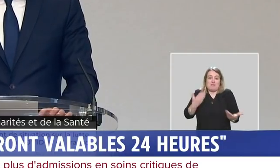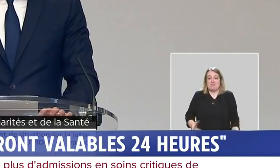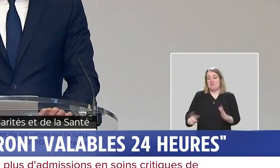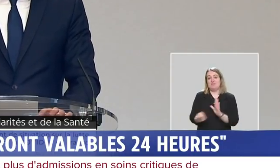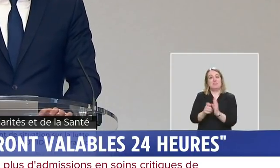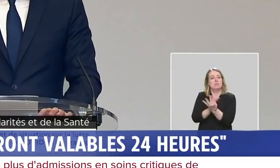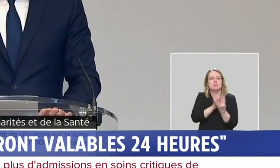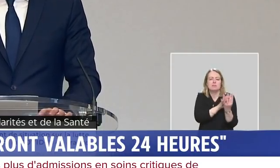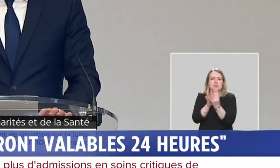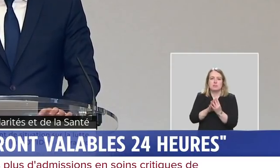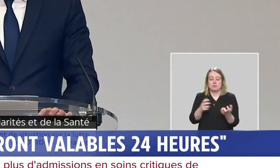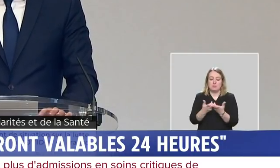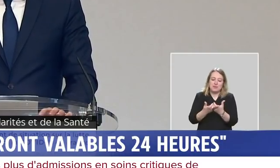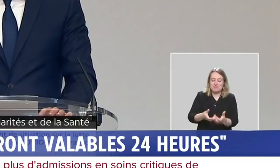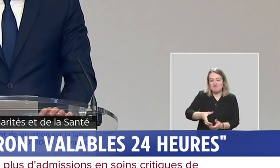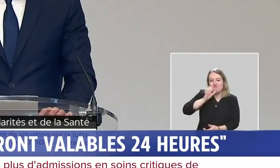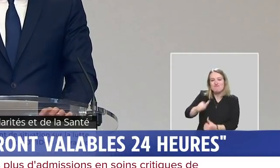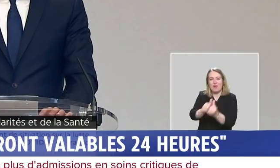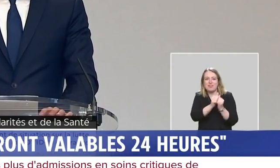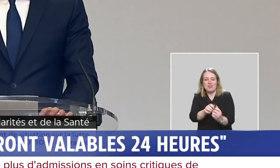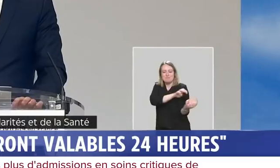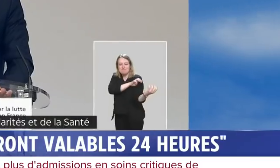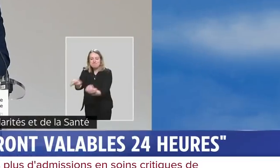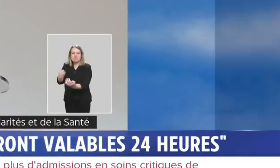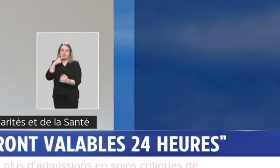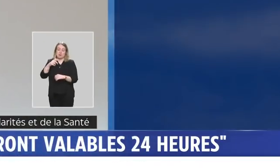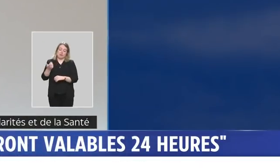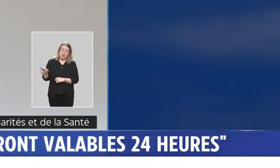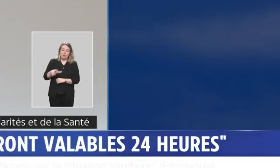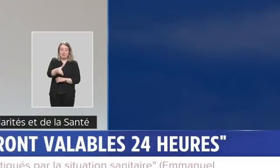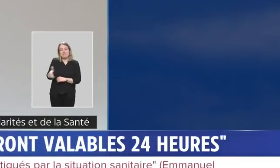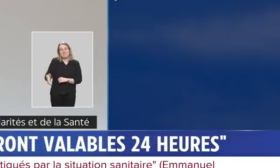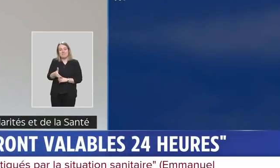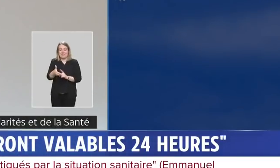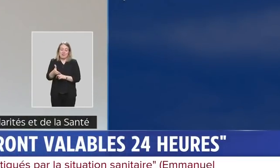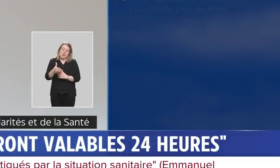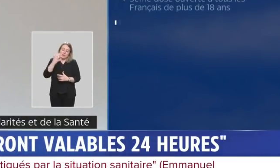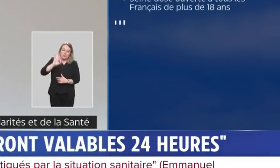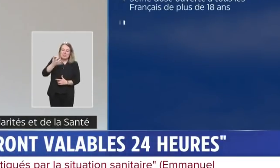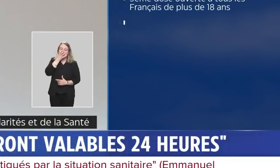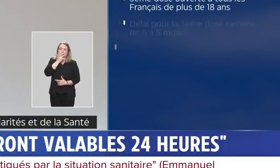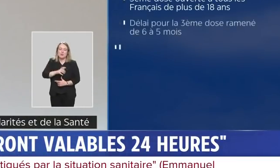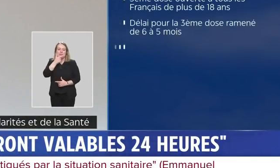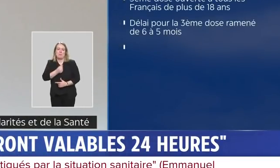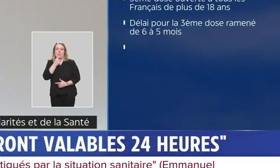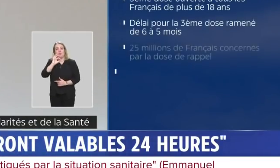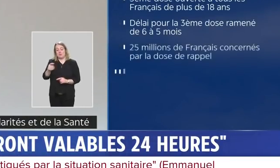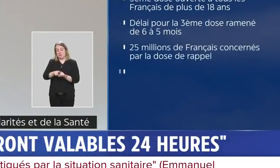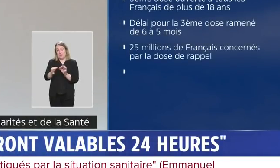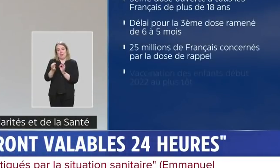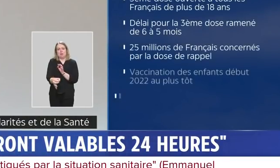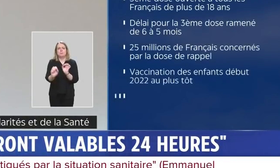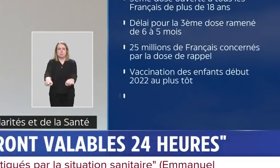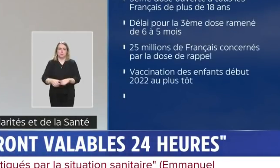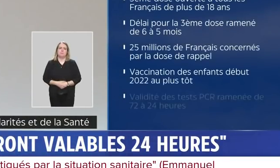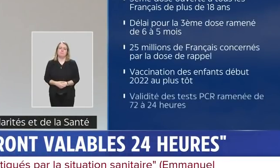à l'issue d'une longue réunion autour d'un verre. Hélas, le retour des poignées de main ne transmet pas que de la chaleur humaine, il peut transmettre aussi le virus. Il